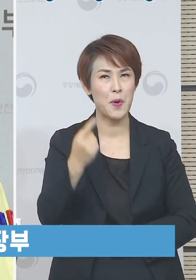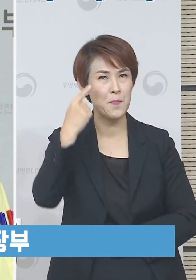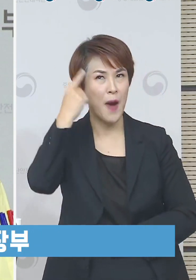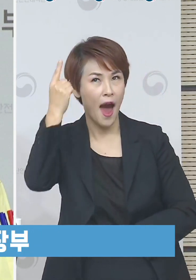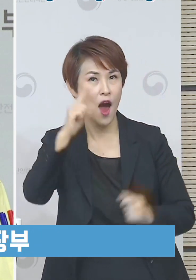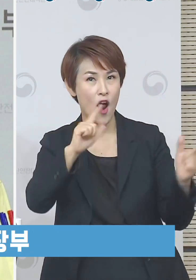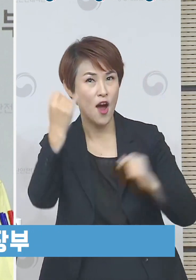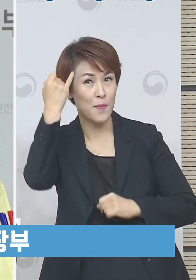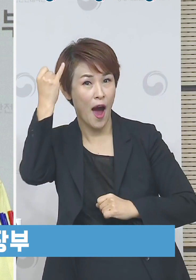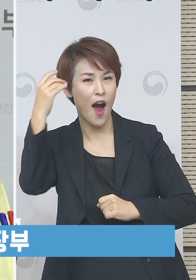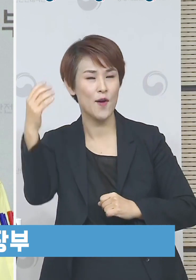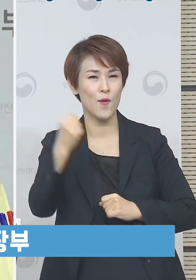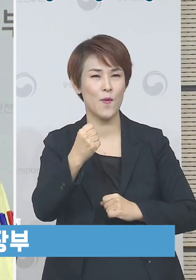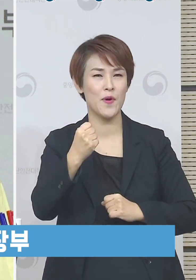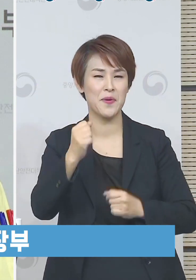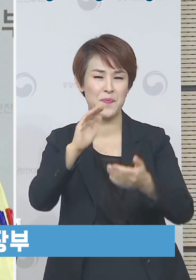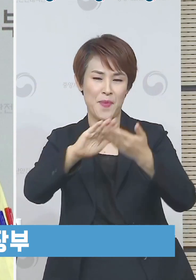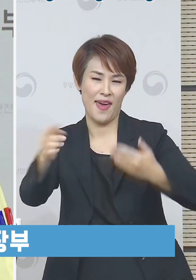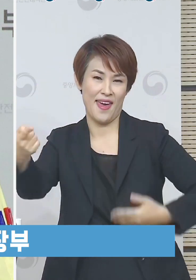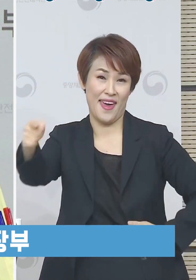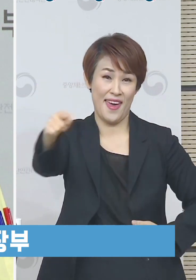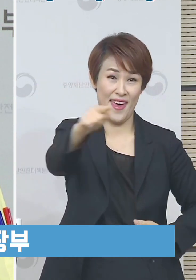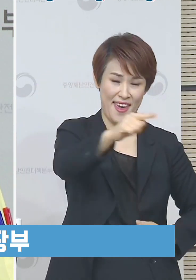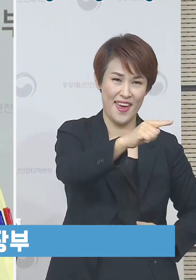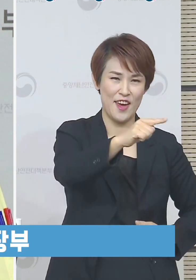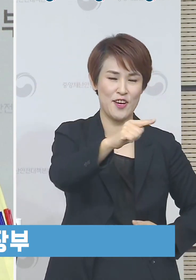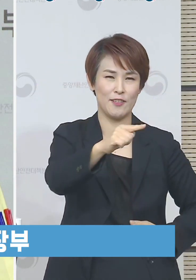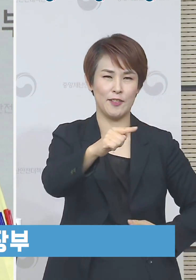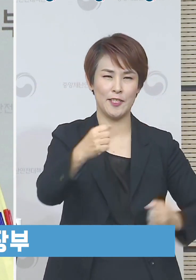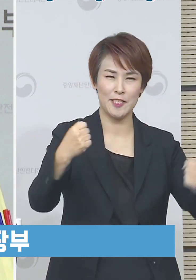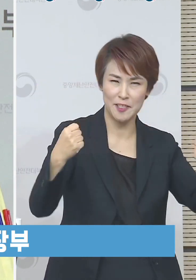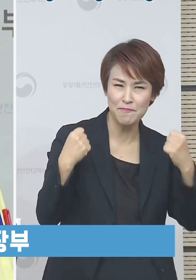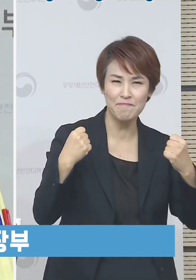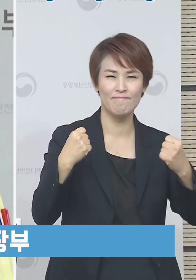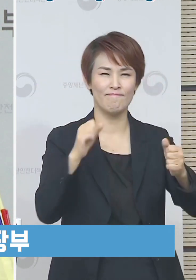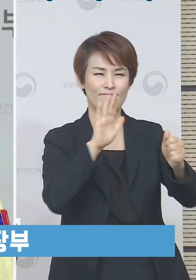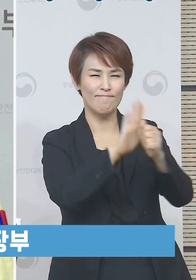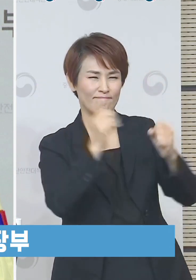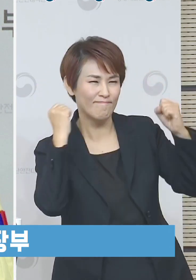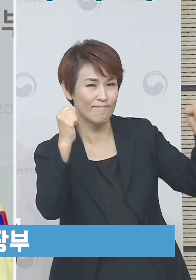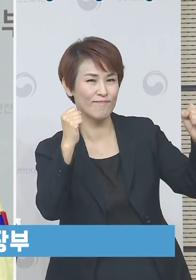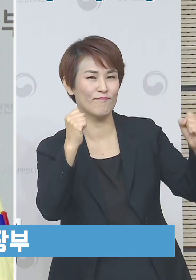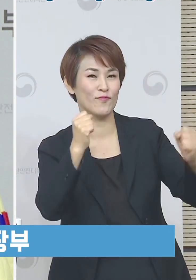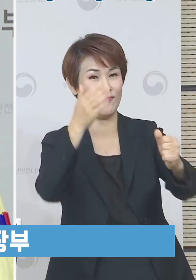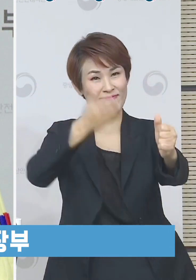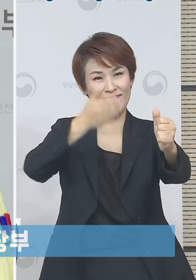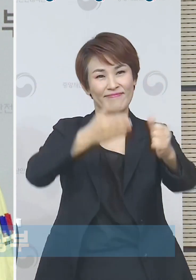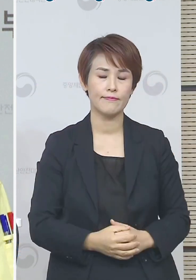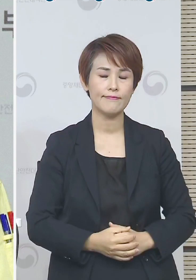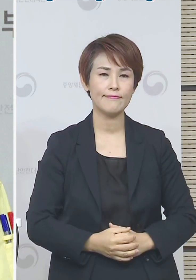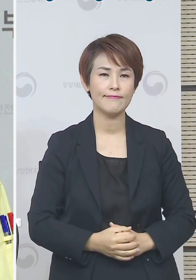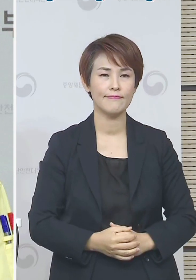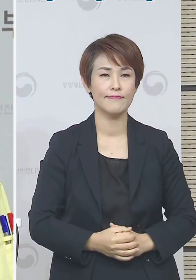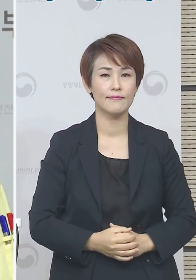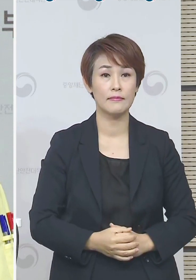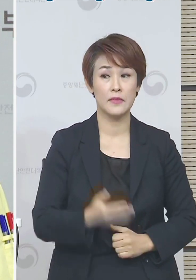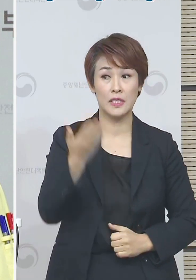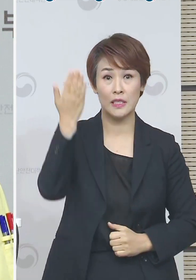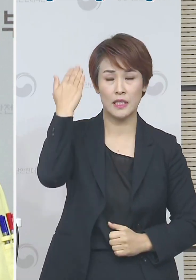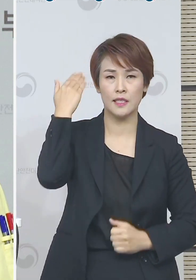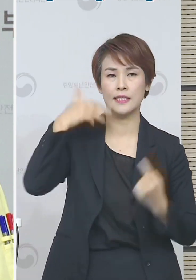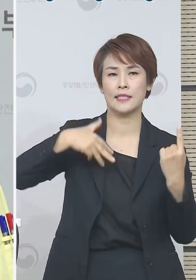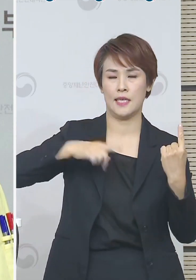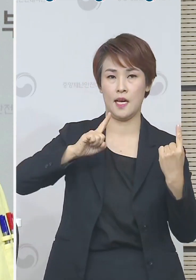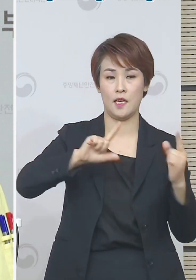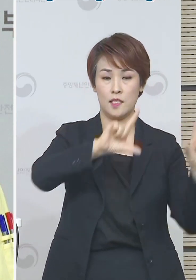창의적인 아이디어로 캠페인에 동참하여 아낌없는 성원과 응원을 보내주실 것을 부탁드립니다. 지난